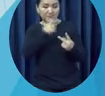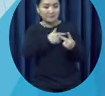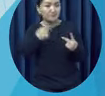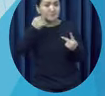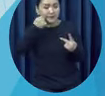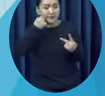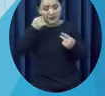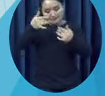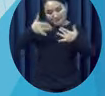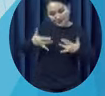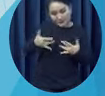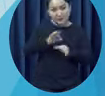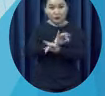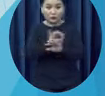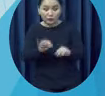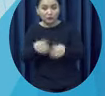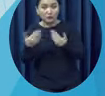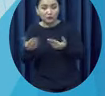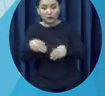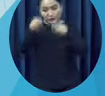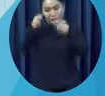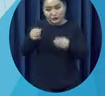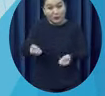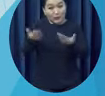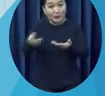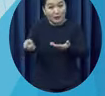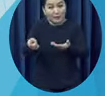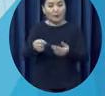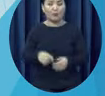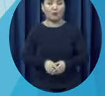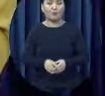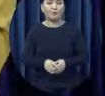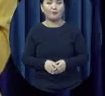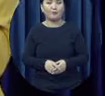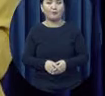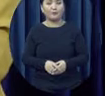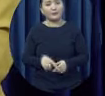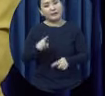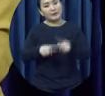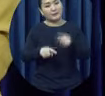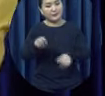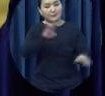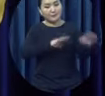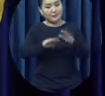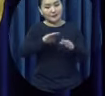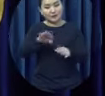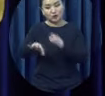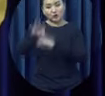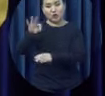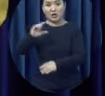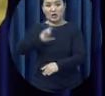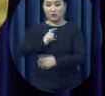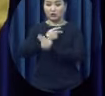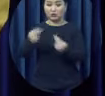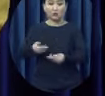бие махбод одоо материалын талын орон зайгаас гадна одоо нөгөө шийдвэр гаргахч байх юм уу те. Эсвэл одоо ямар нэгэн байдлыг одоо сонгох эрх чөлөөг нь олгох нь бол